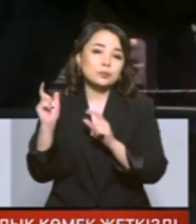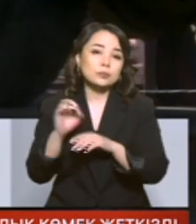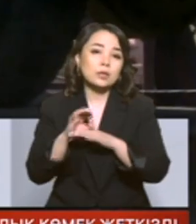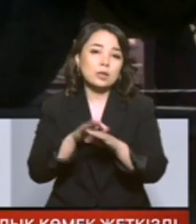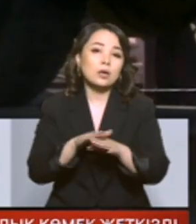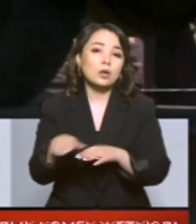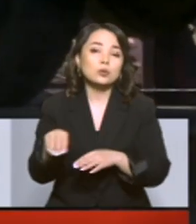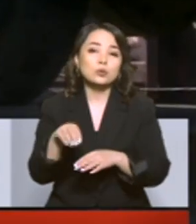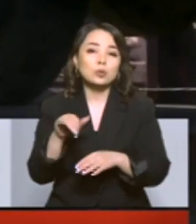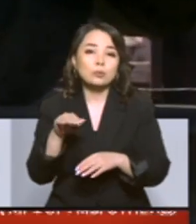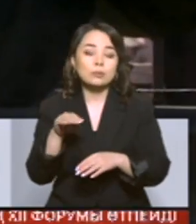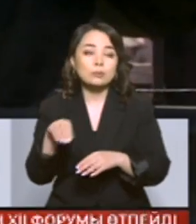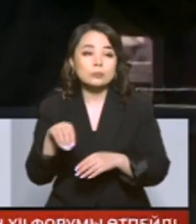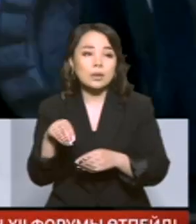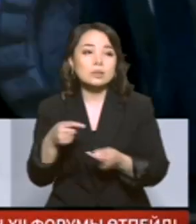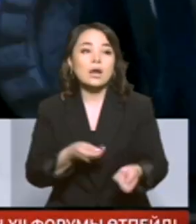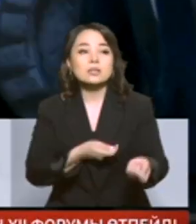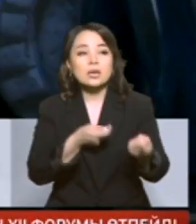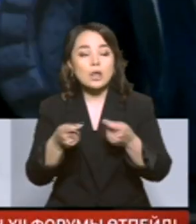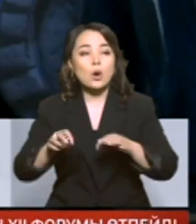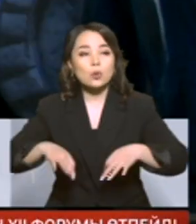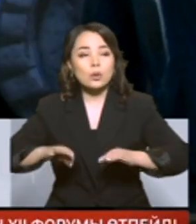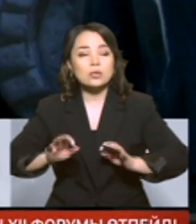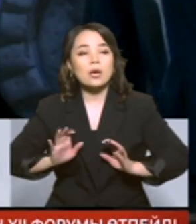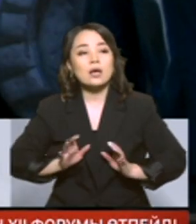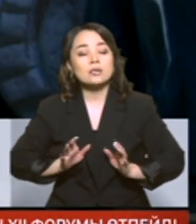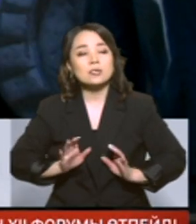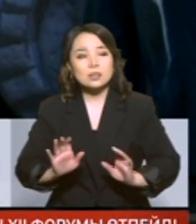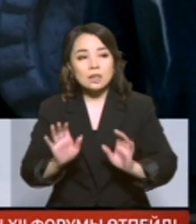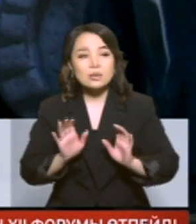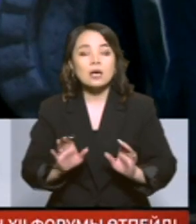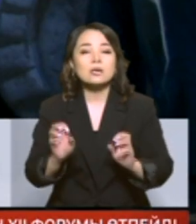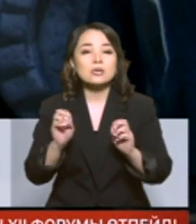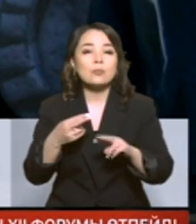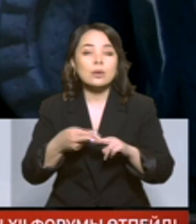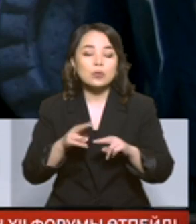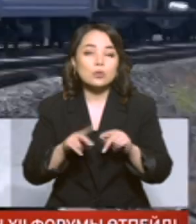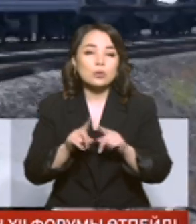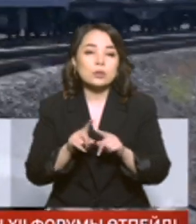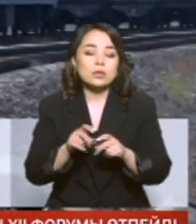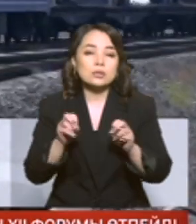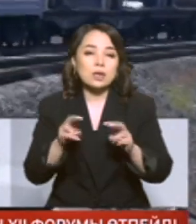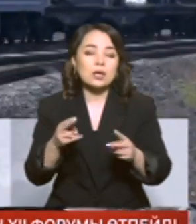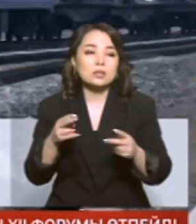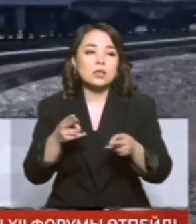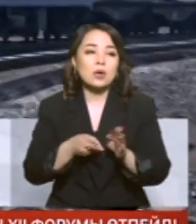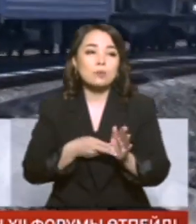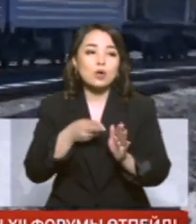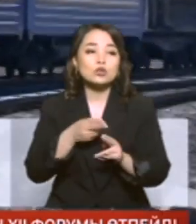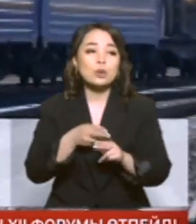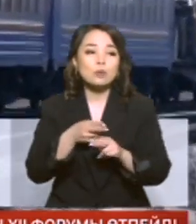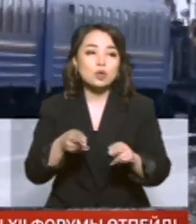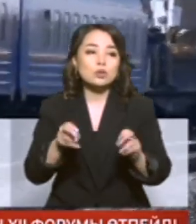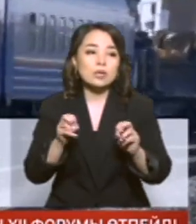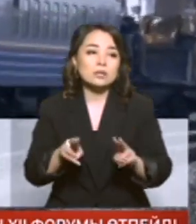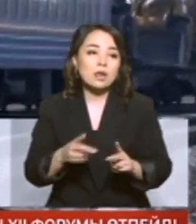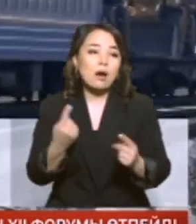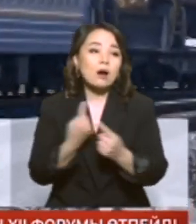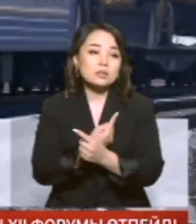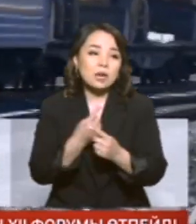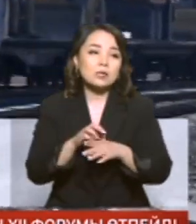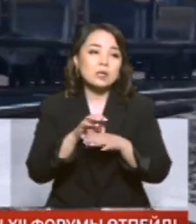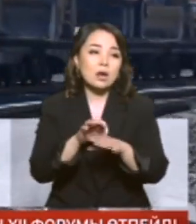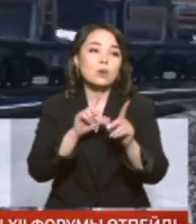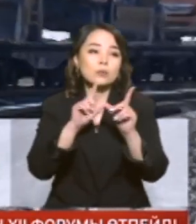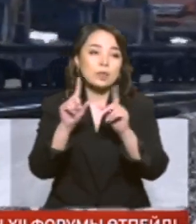тиейтін құм тас таситын көліктер мен экскаваторлар теміржол қатынасы арқылы жолға шықты. Сондай-ақ жолаушы вагондары тіркеліп,